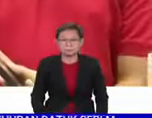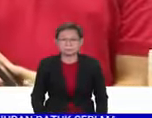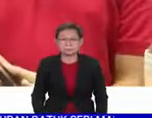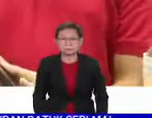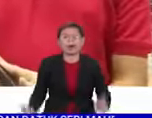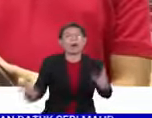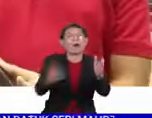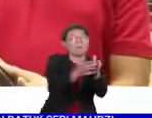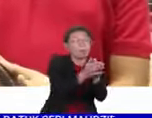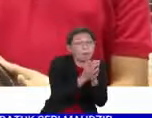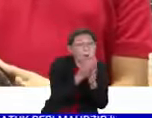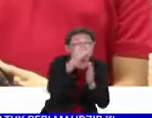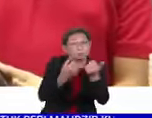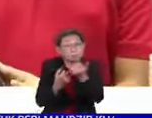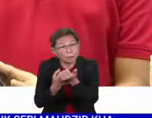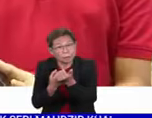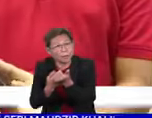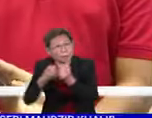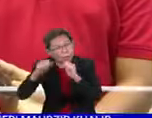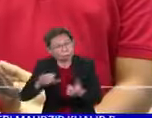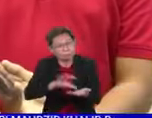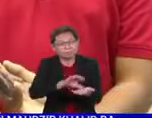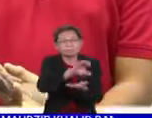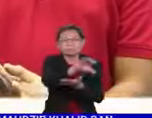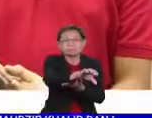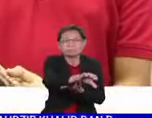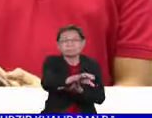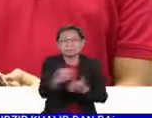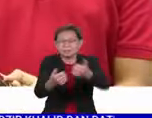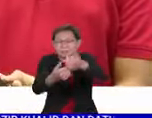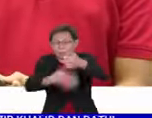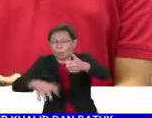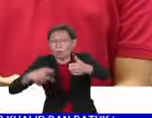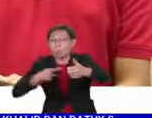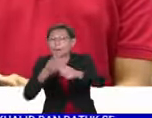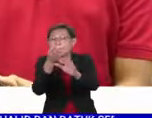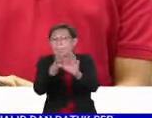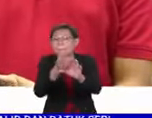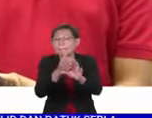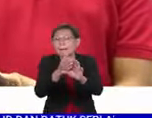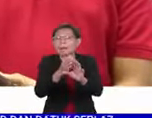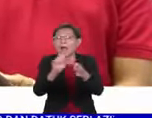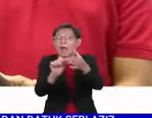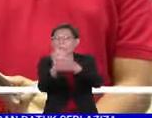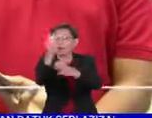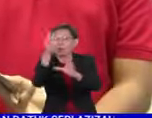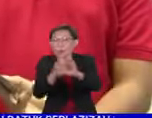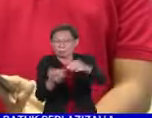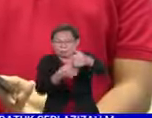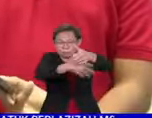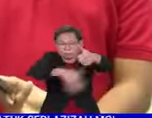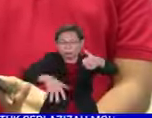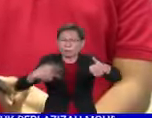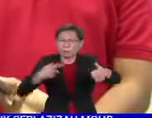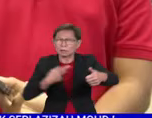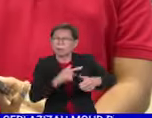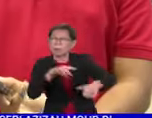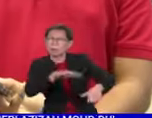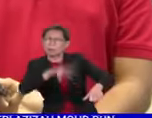Permohonan untuk pembiayaan ini boleh disalurkan kepada cawangan kami yang berdekatan. Kita ada lebih kurang 200 touch